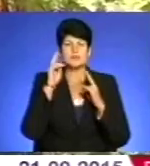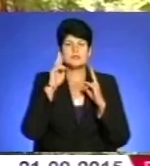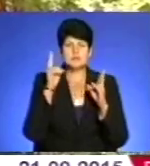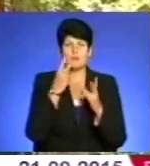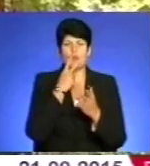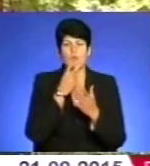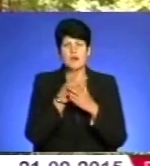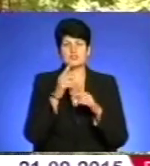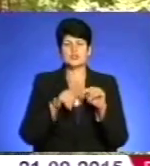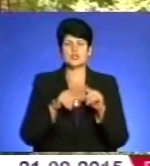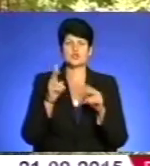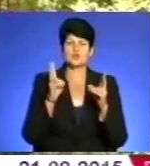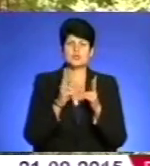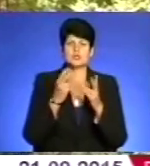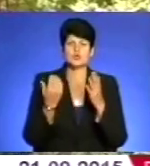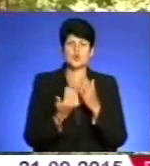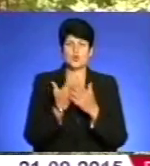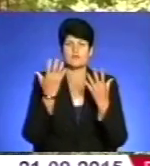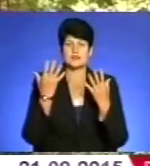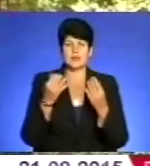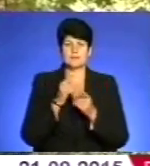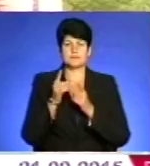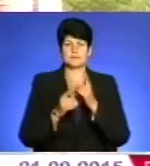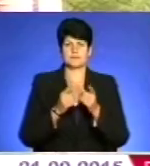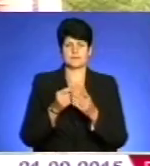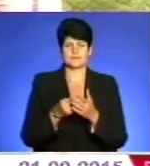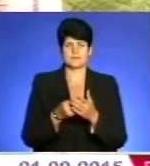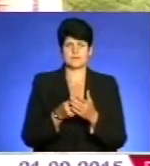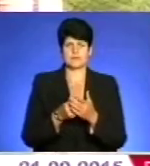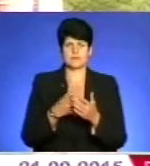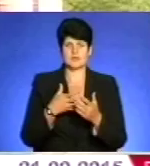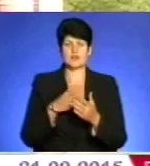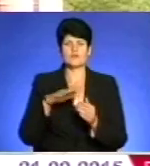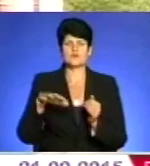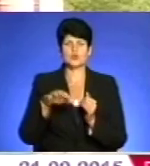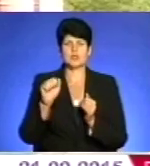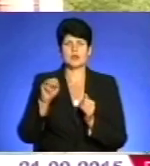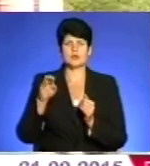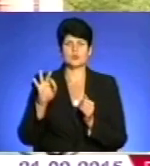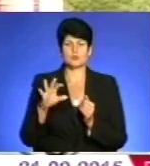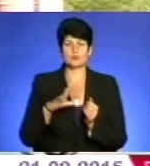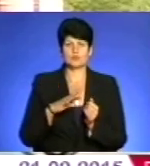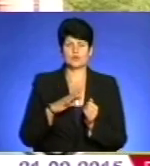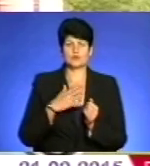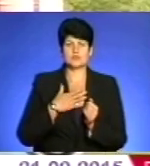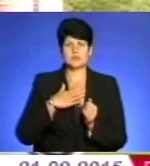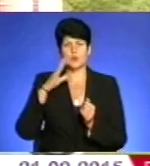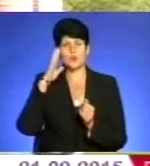чи зустрінеш новий день, переоцінюєш цінності. У зоні АТО, як ми були, нас хлопці всі